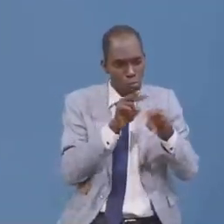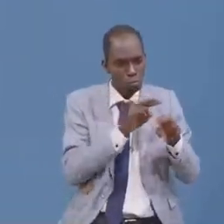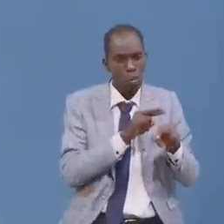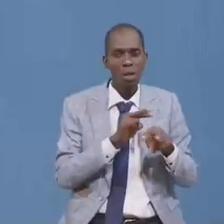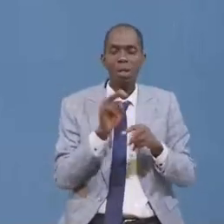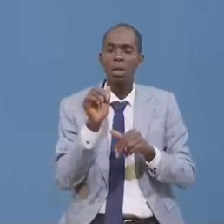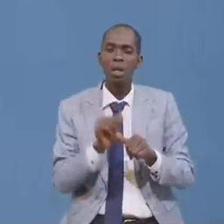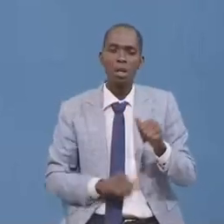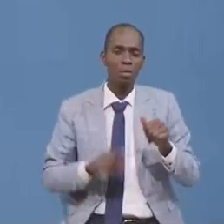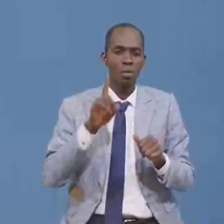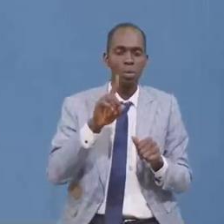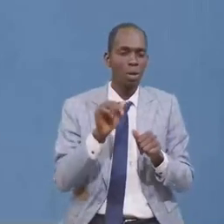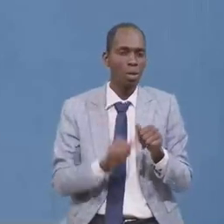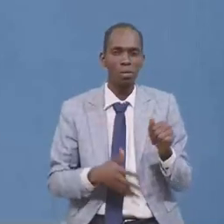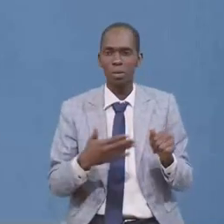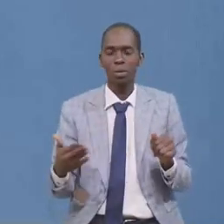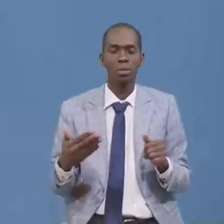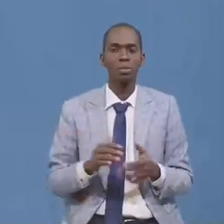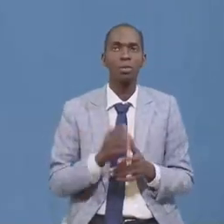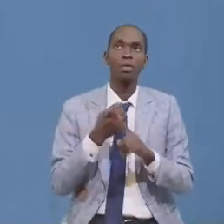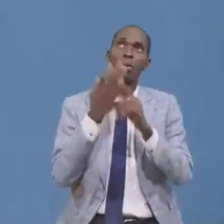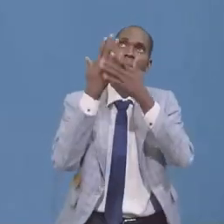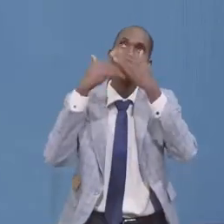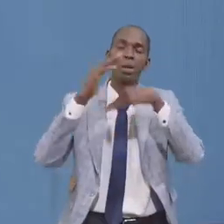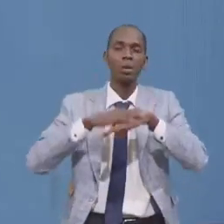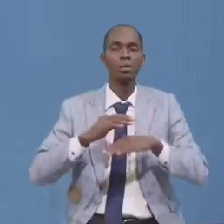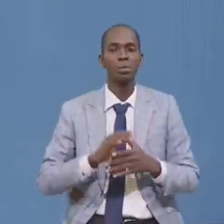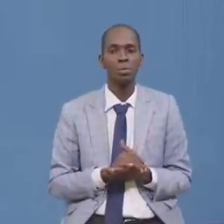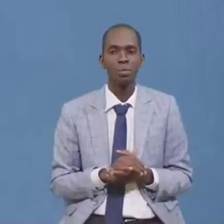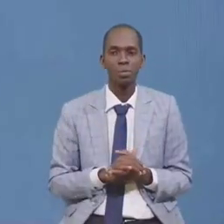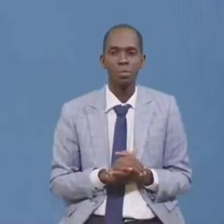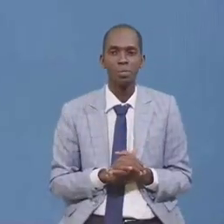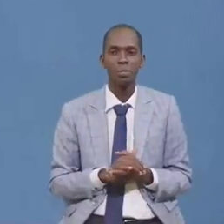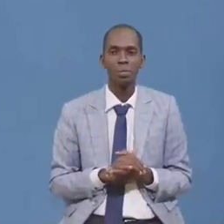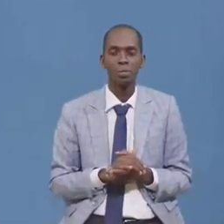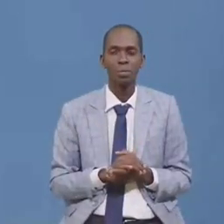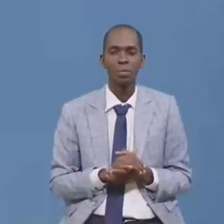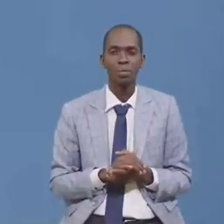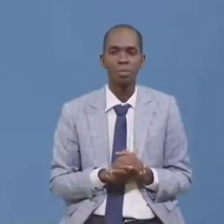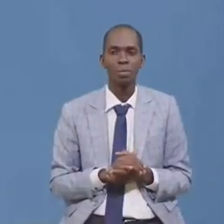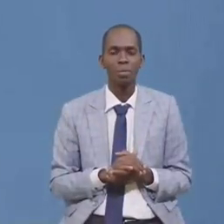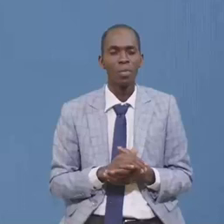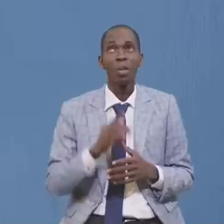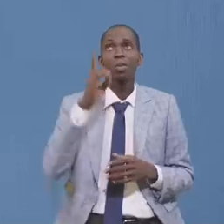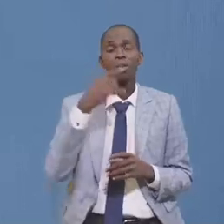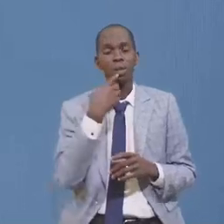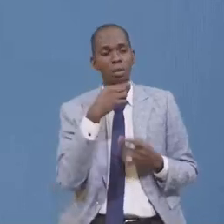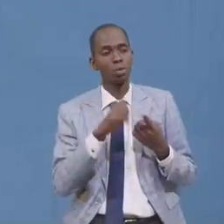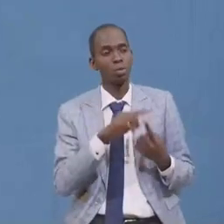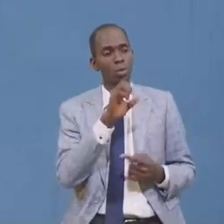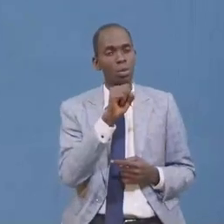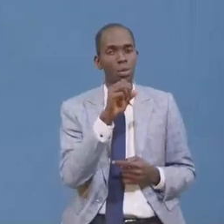voici l'homme, parce que Dieu, il suit de près tout homme sur la terre. Il a dit à Samuel,